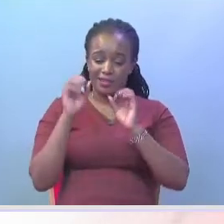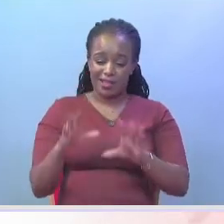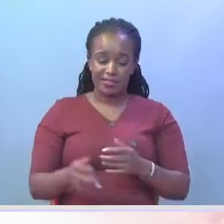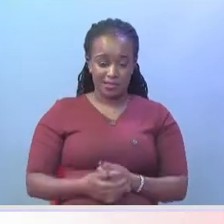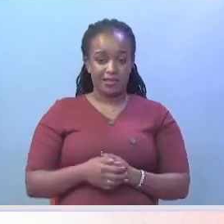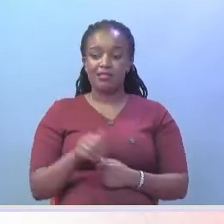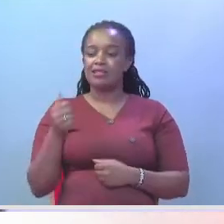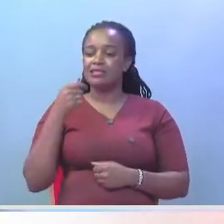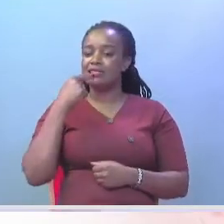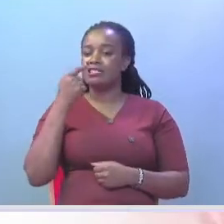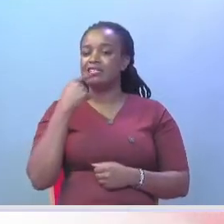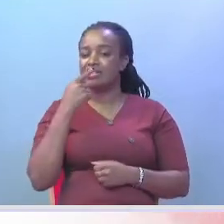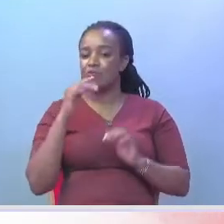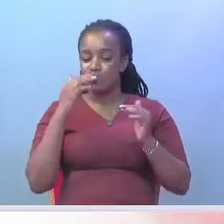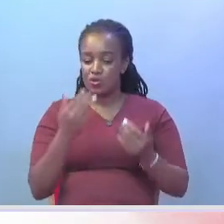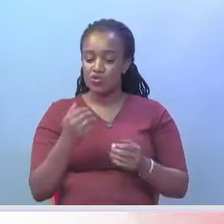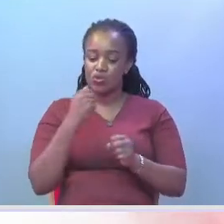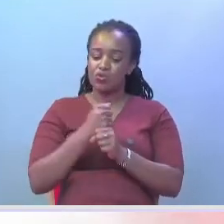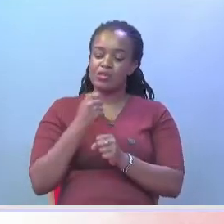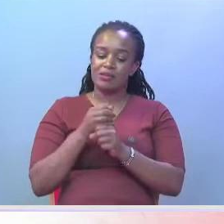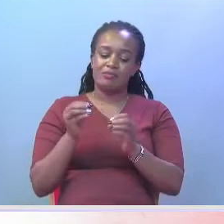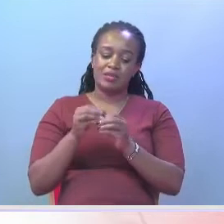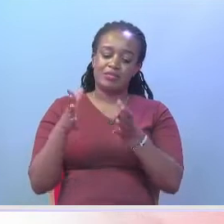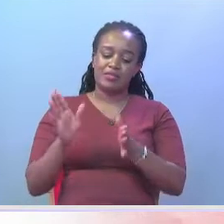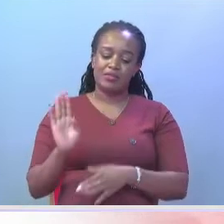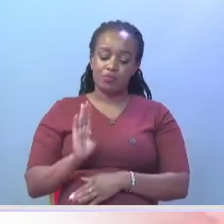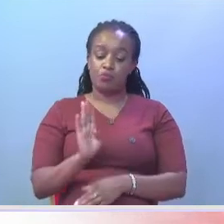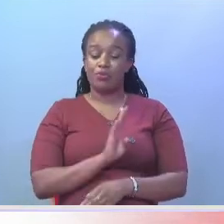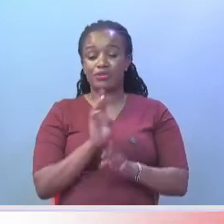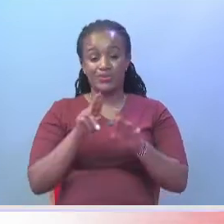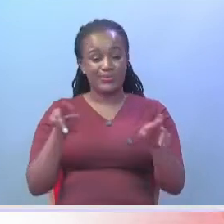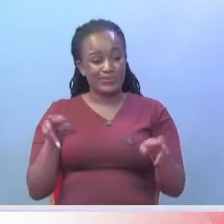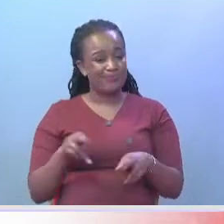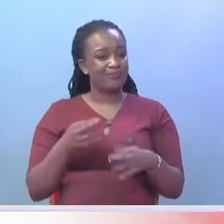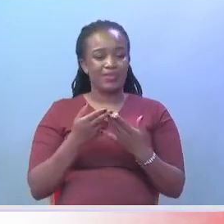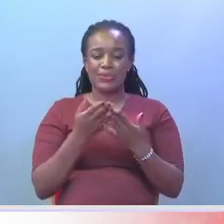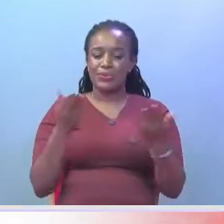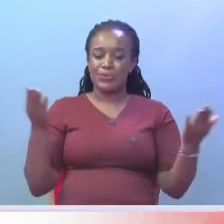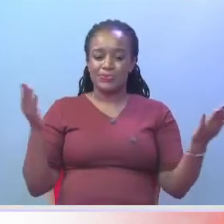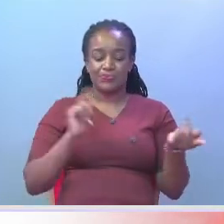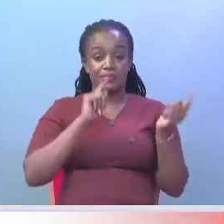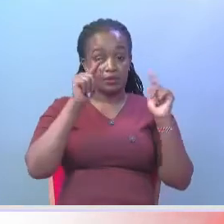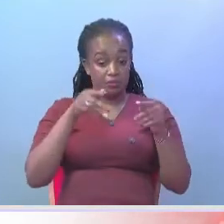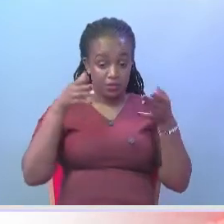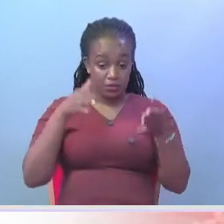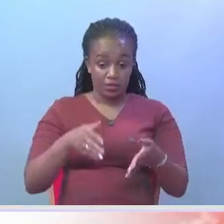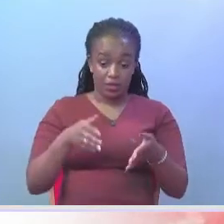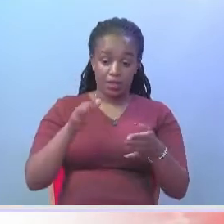Wengine wanasema unafanya mkutano sijui kama boardroom. Nyinyi kuja kwenu hapa leo kwa shamba ya